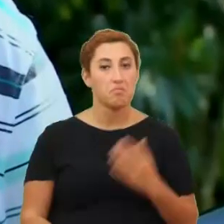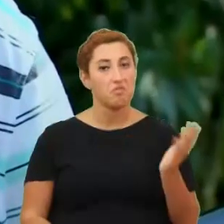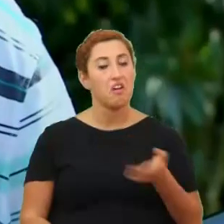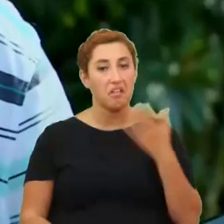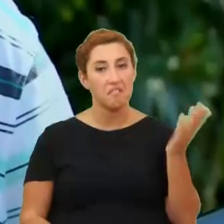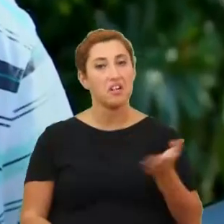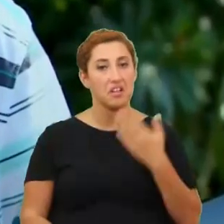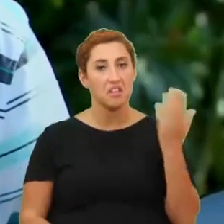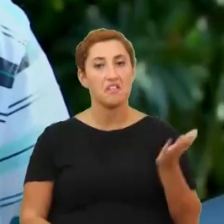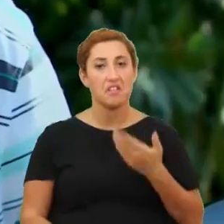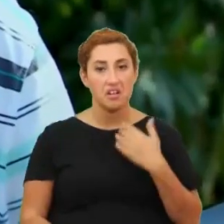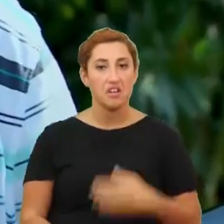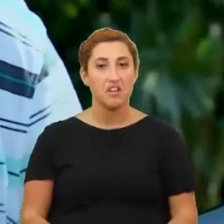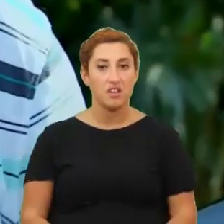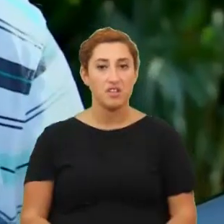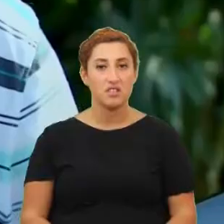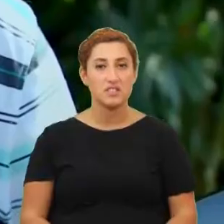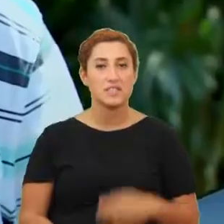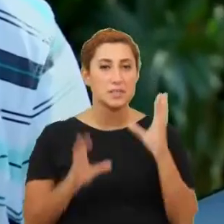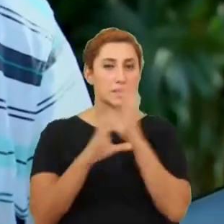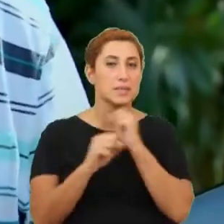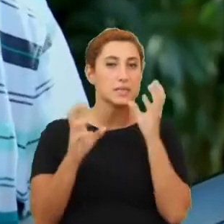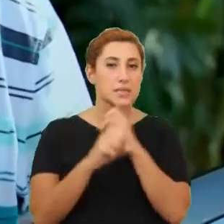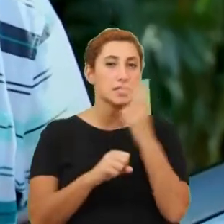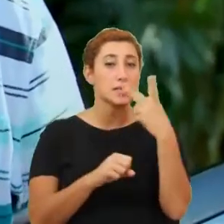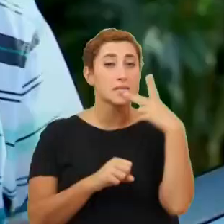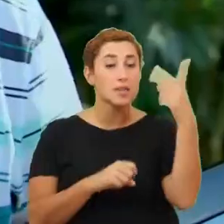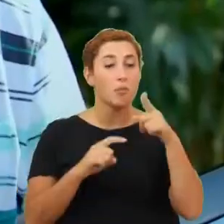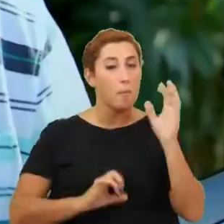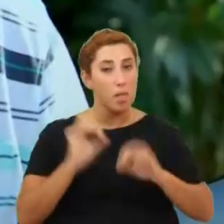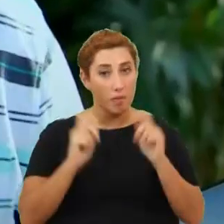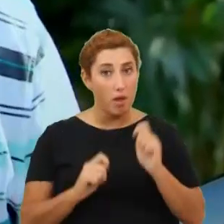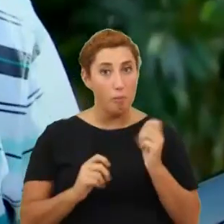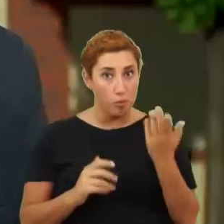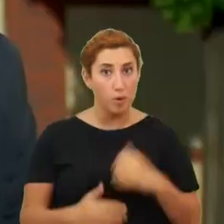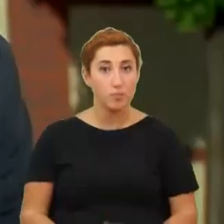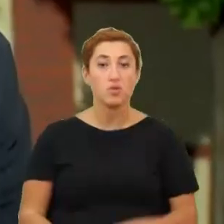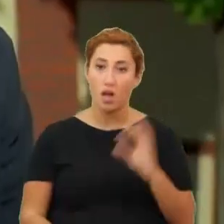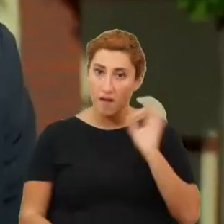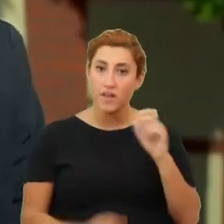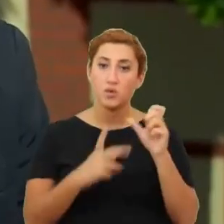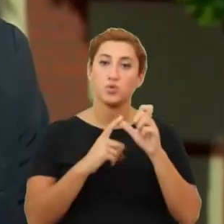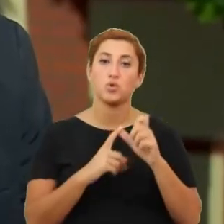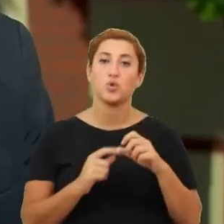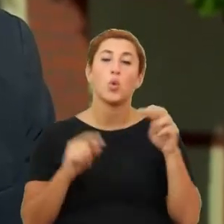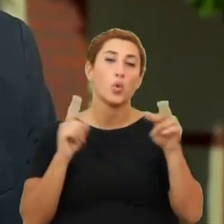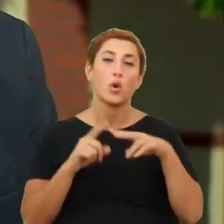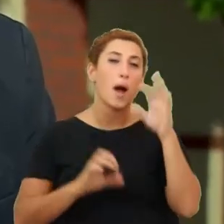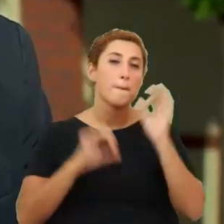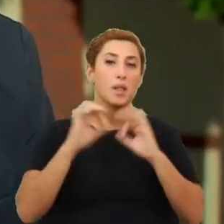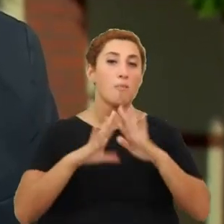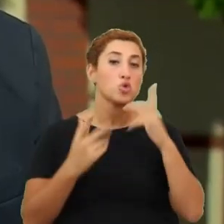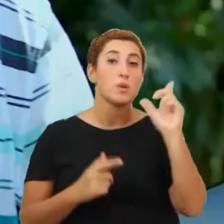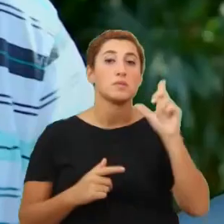Vay, vay, vay. Sinsi sinsi iki senedir bu planı yapıyormuş ya. Aynen öyle Şükrü. Nurhan'ın